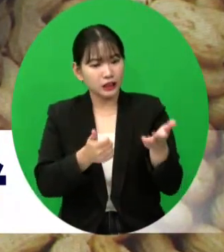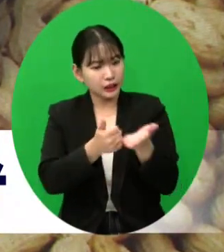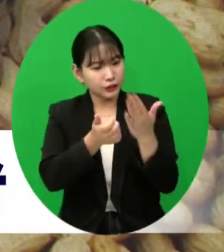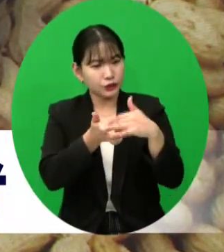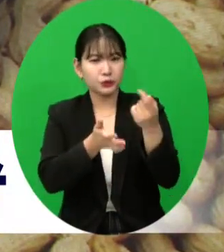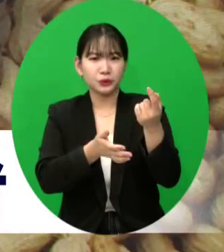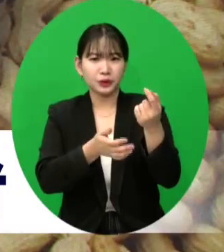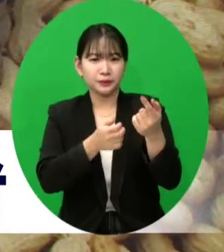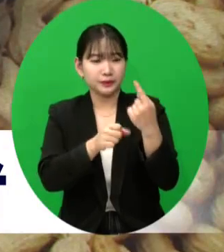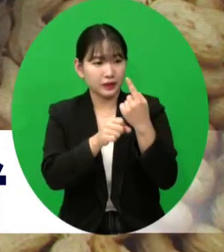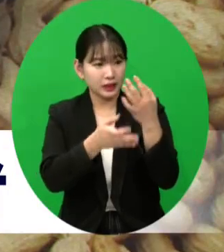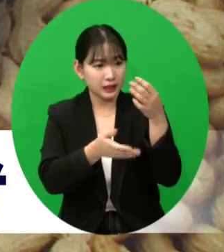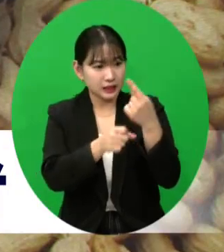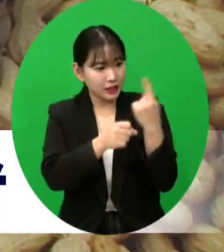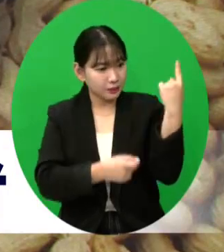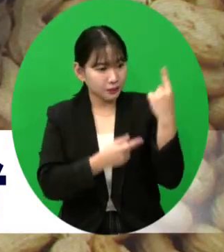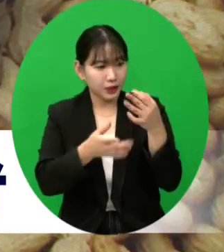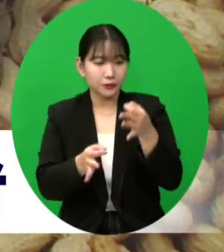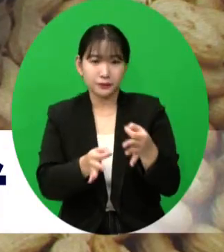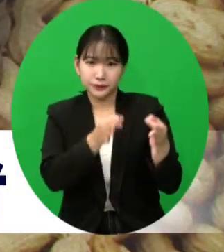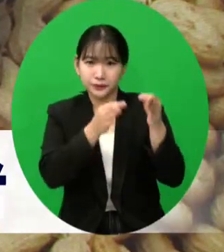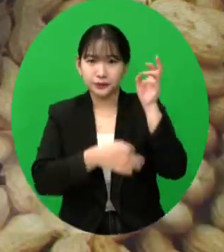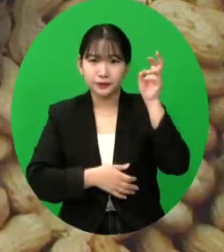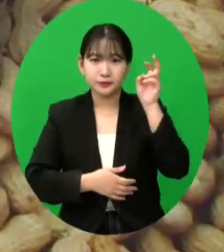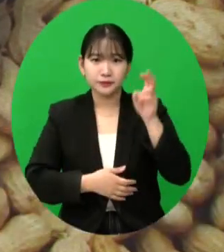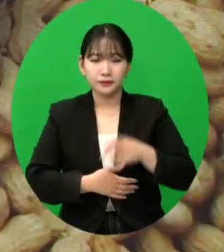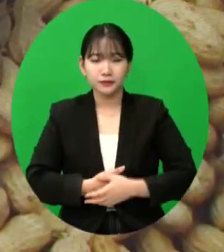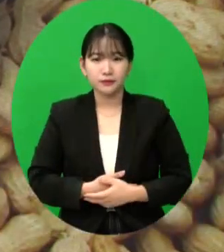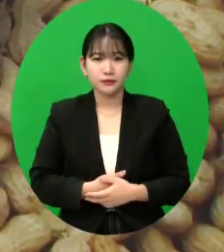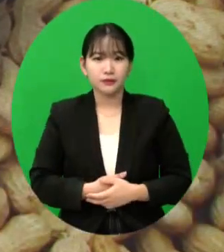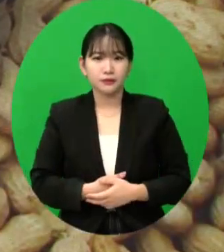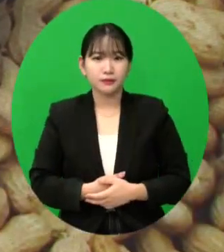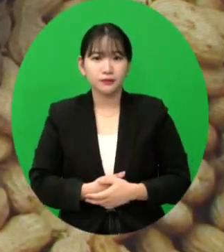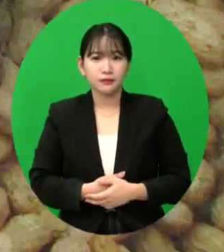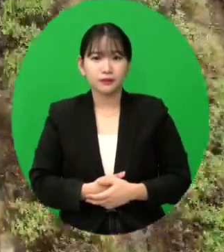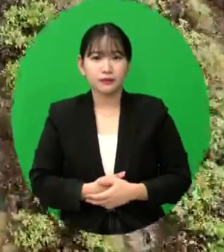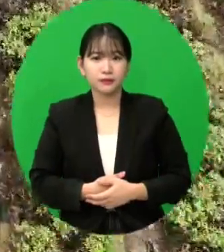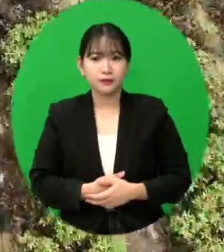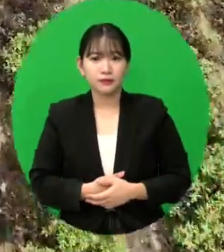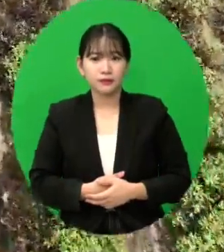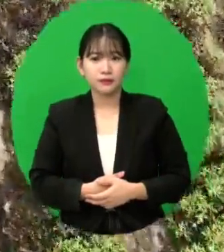가격이 지난해보다 오를 것으로 보입니다 김윤 기자입니다